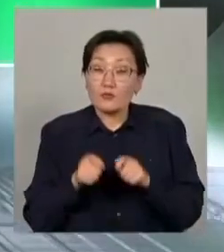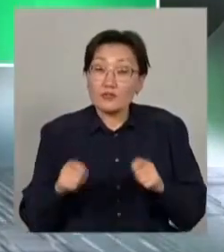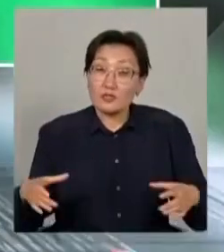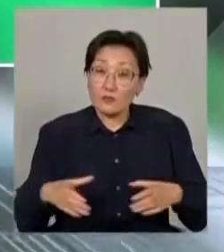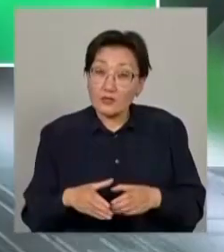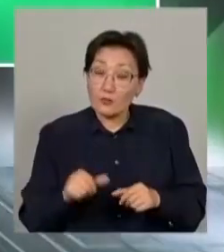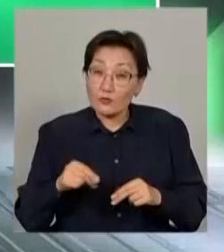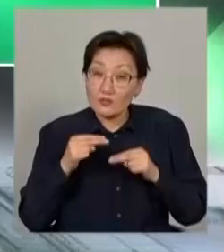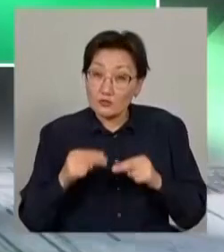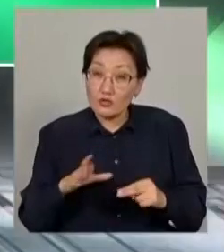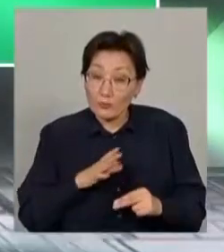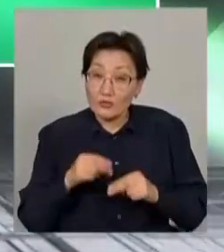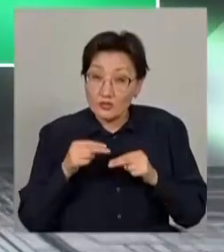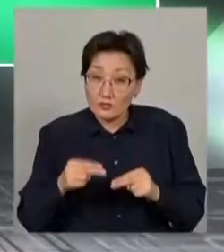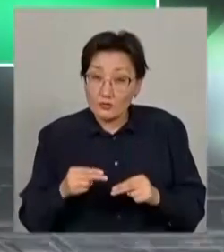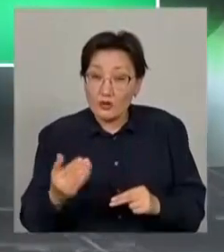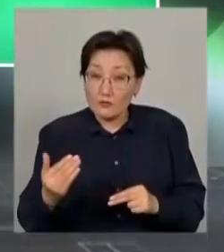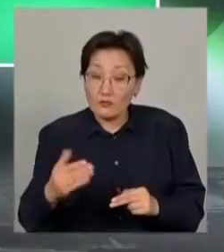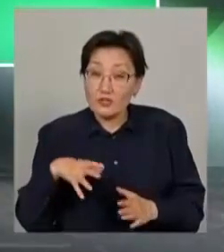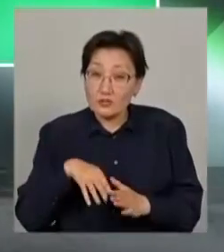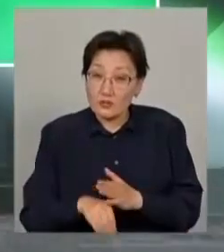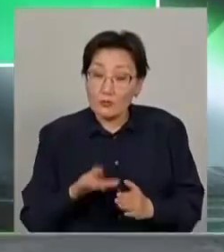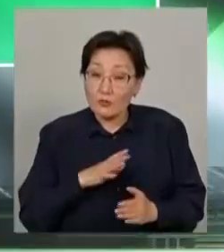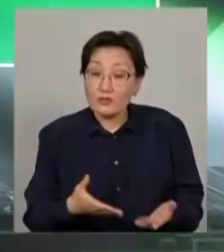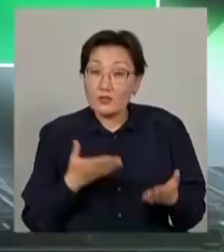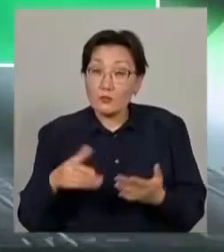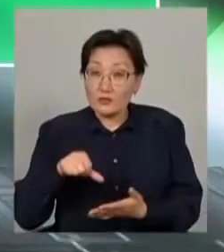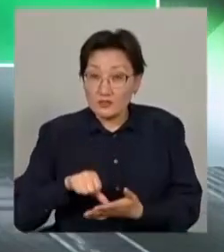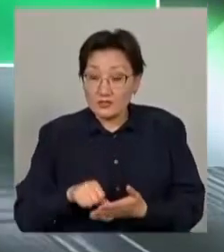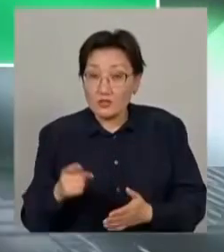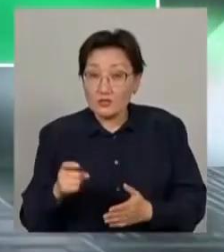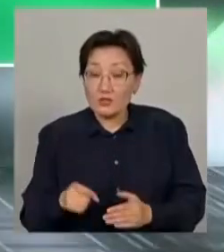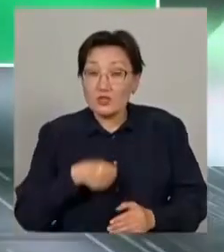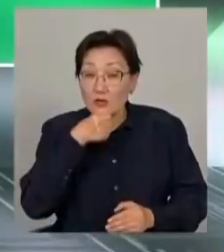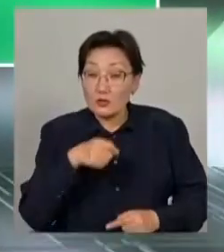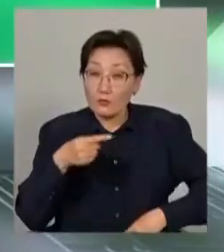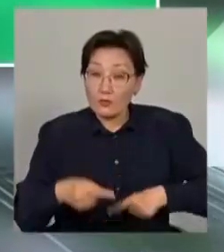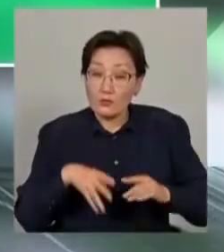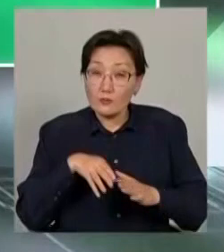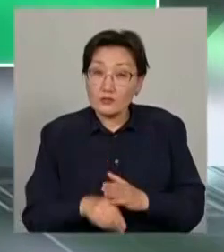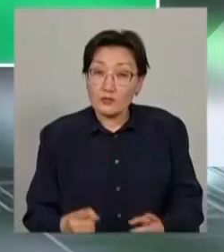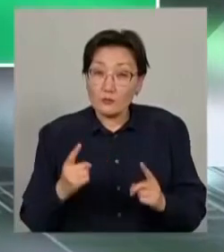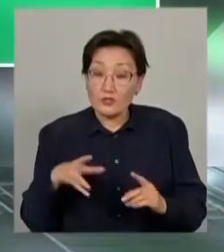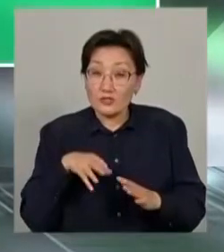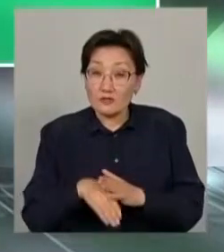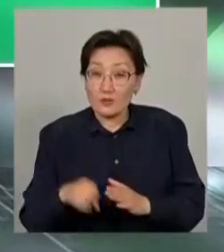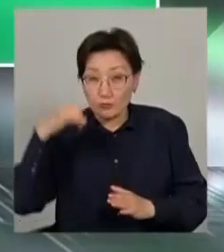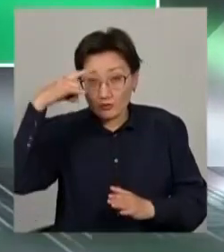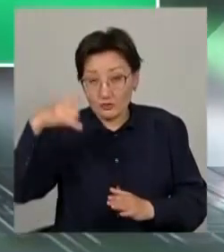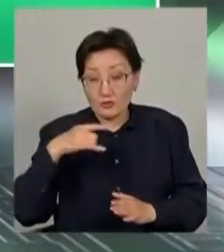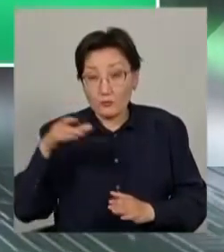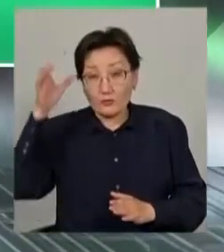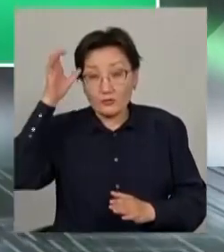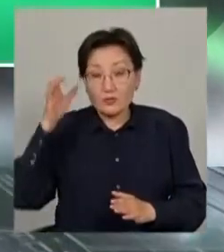особое внимание было уделено его составу были приглашены представители старшего поколения внёсших Огромный вклад в Отечественную